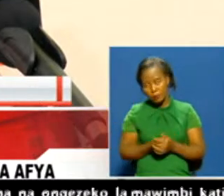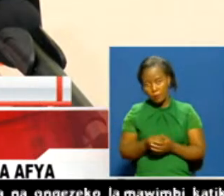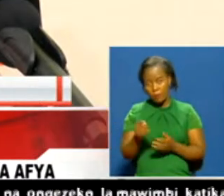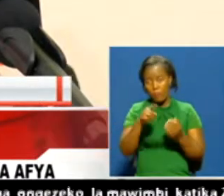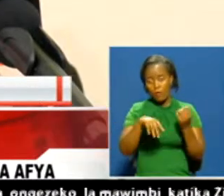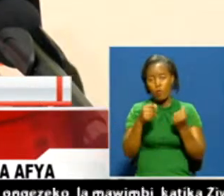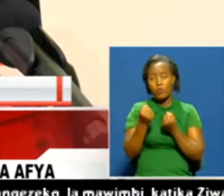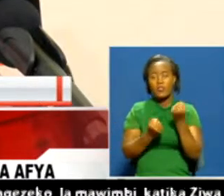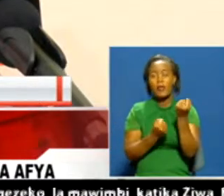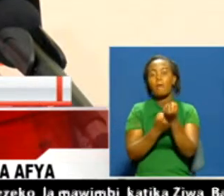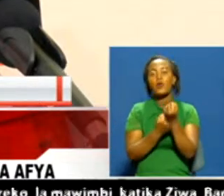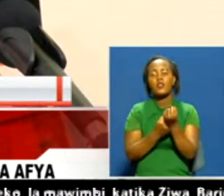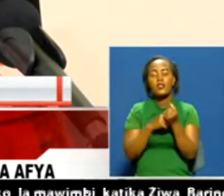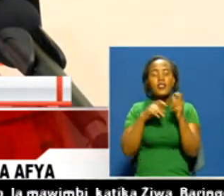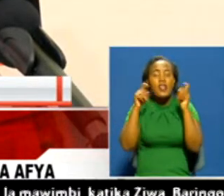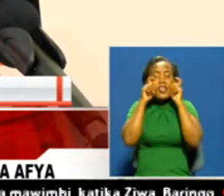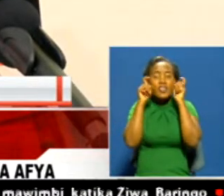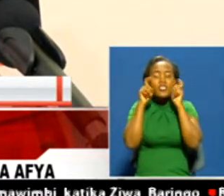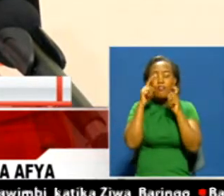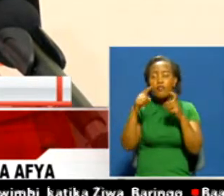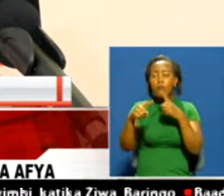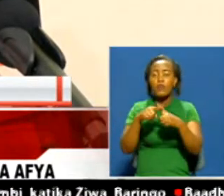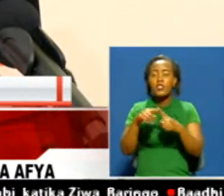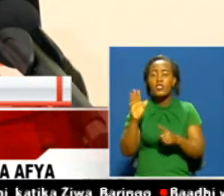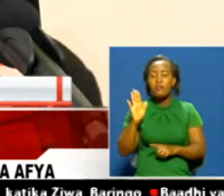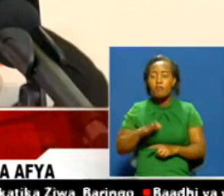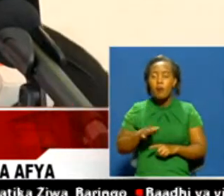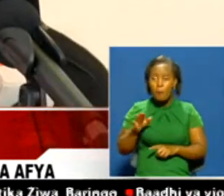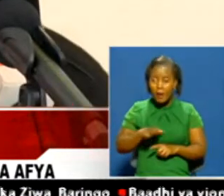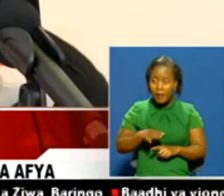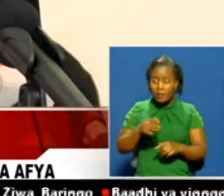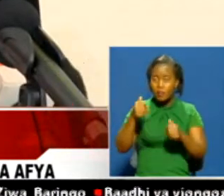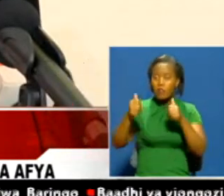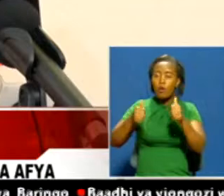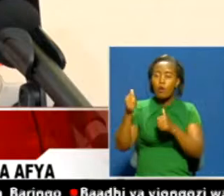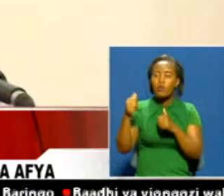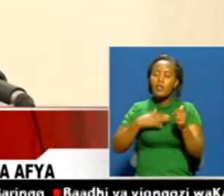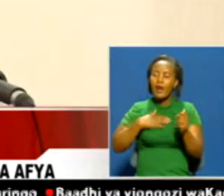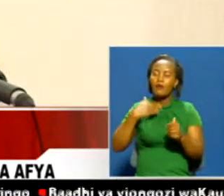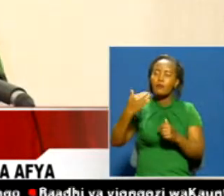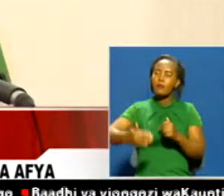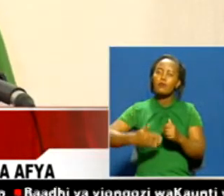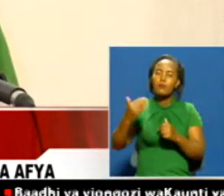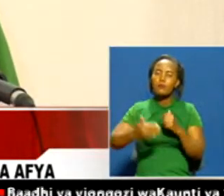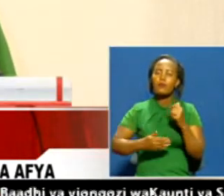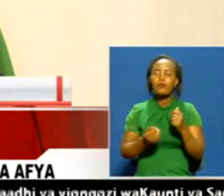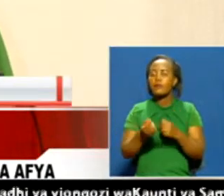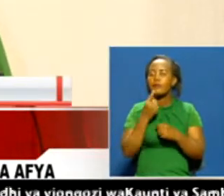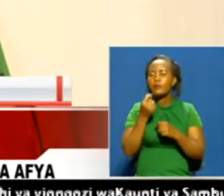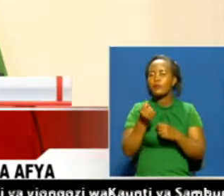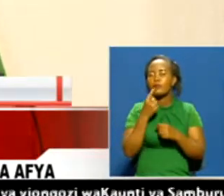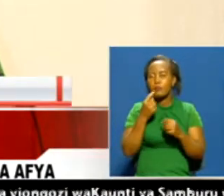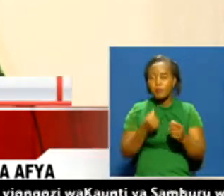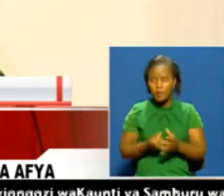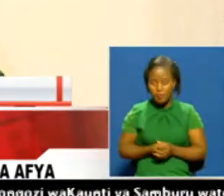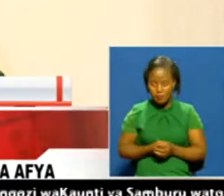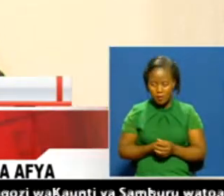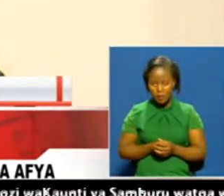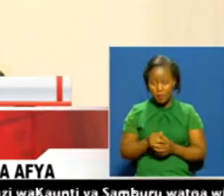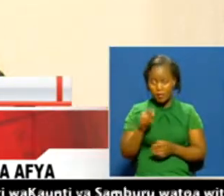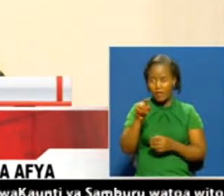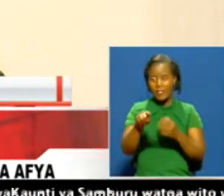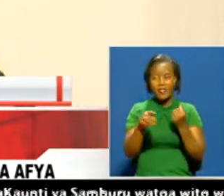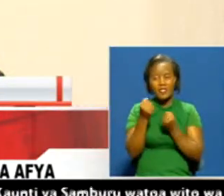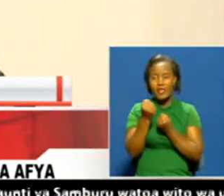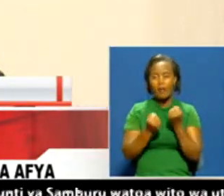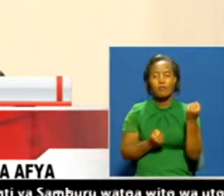mothers, which has enabled me a year to ARV treatment. This has assisted me a lot to feel